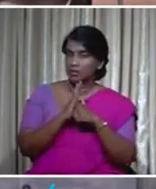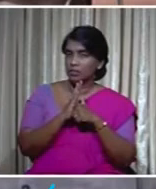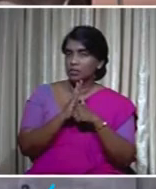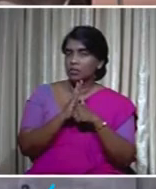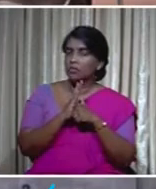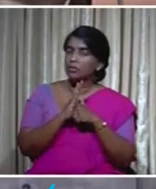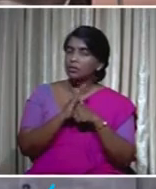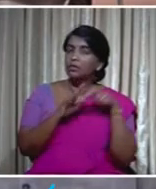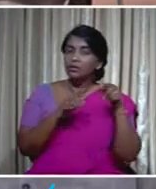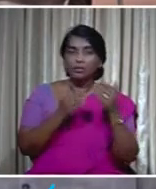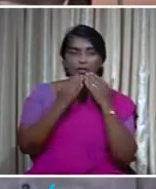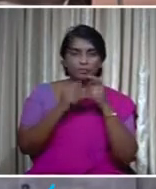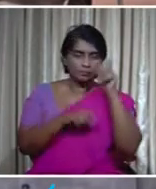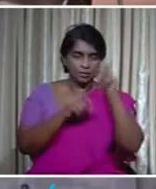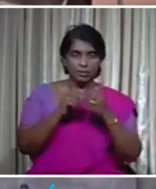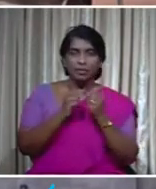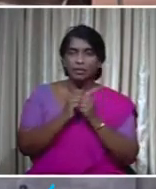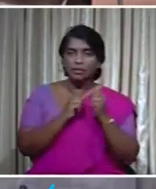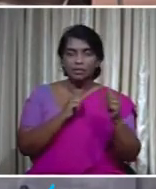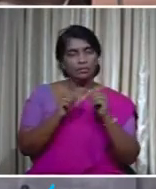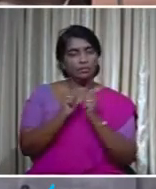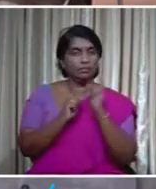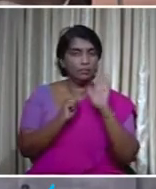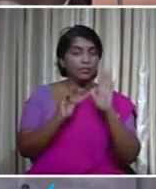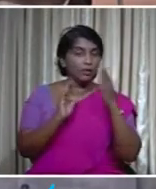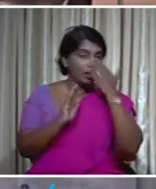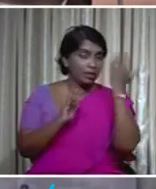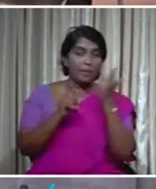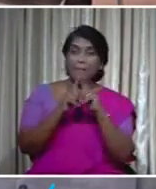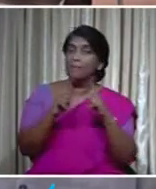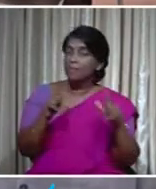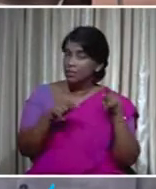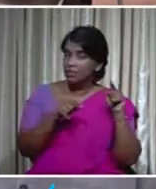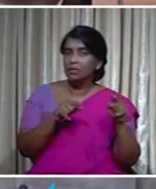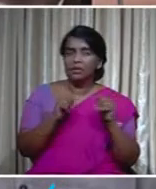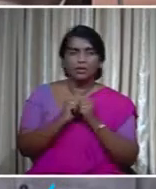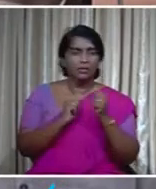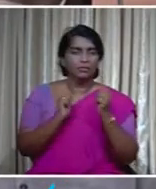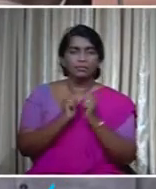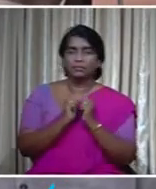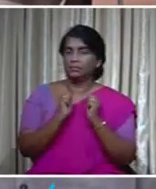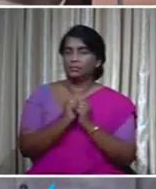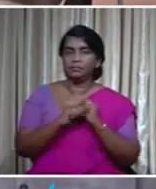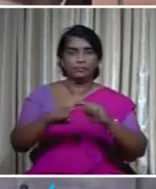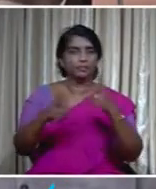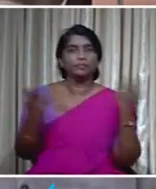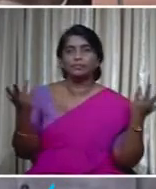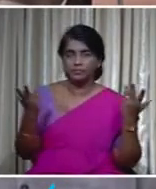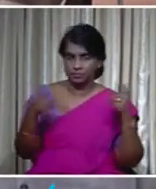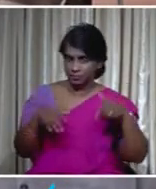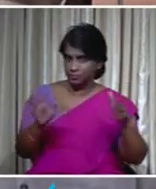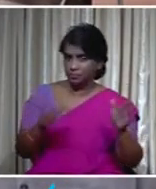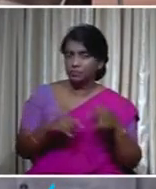அனைத்து வேலைகளும் பூர்த்தி அடைகின்றன. ஆனால் தமிழ் மொழி மூலம் இதனை செய்வதற்கு ஆளணி இல்லாமல் இந்த தமிழ் மொழி மூலமான